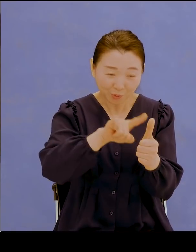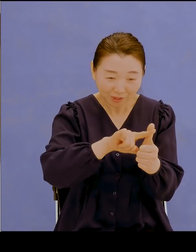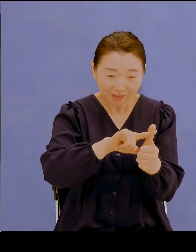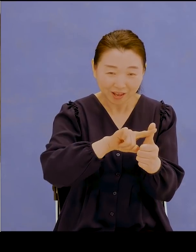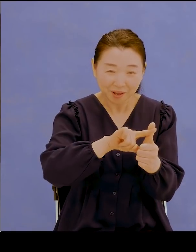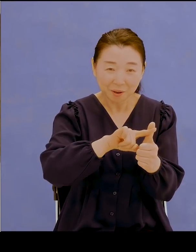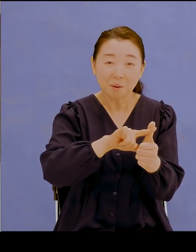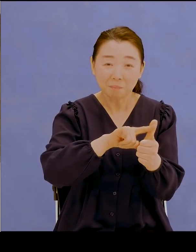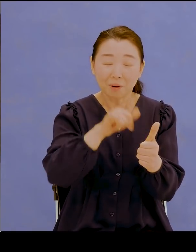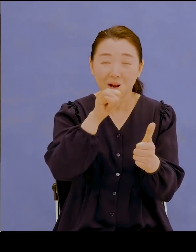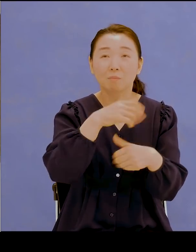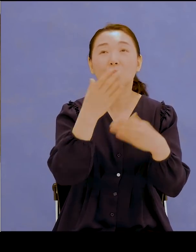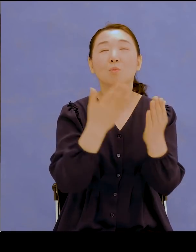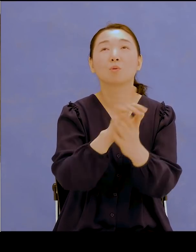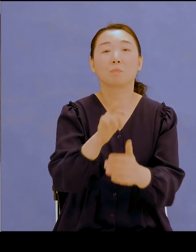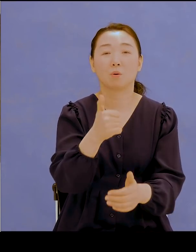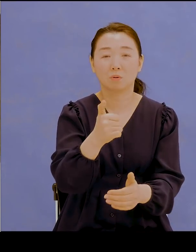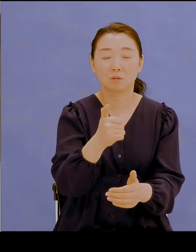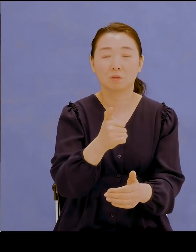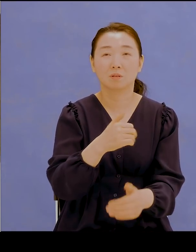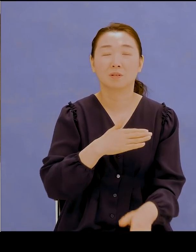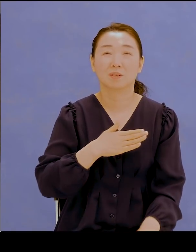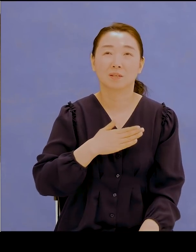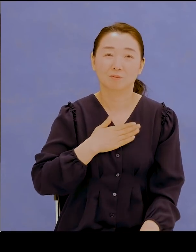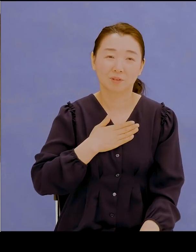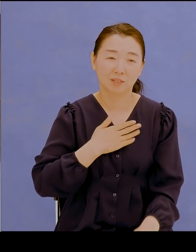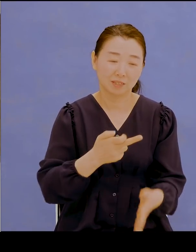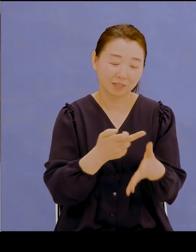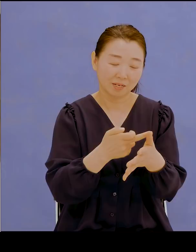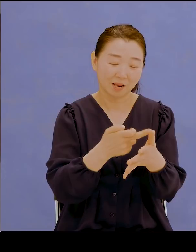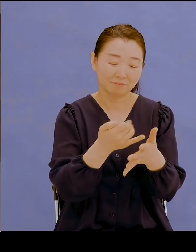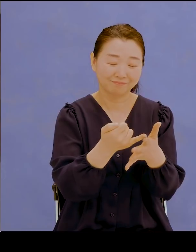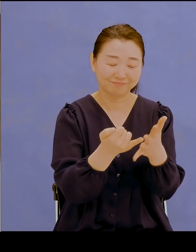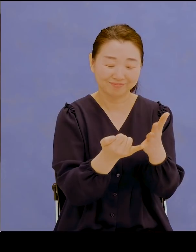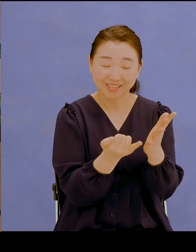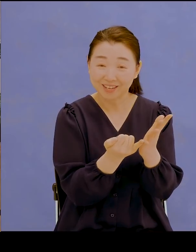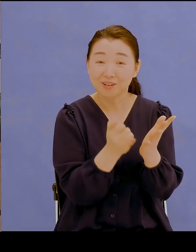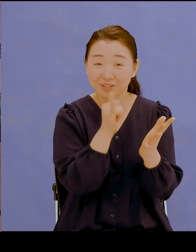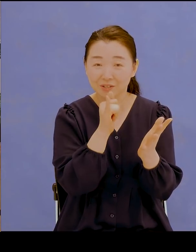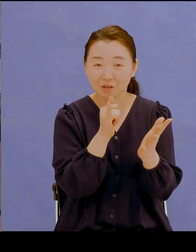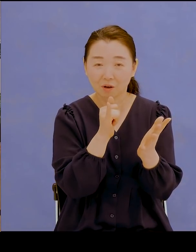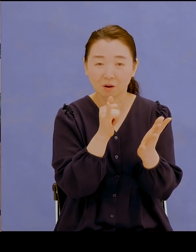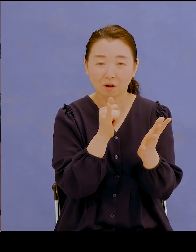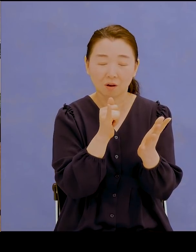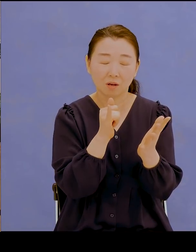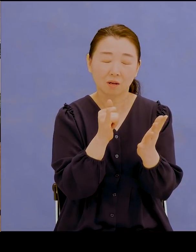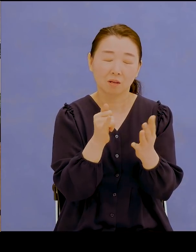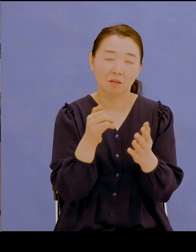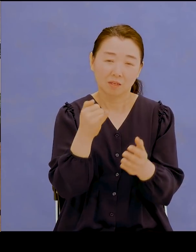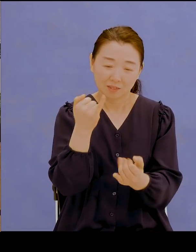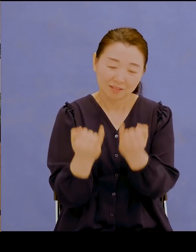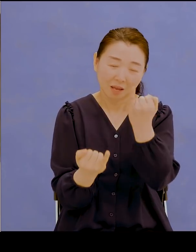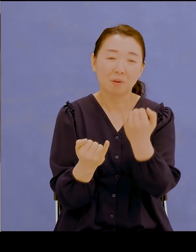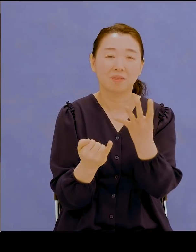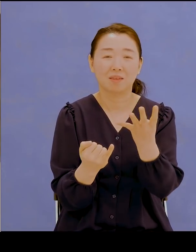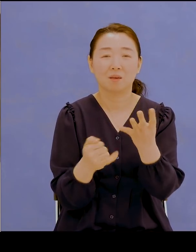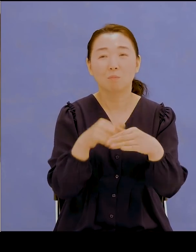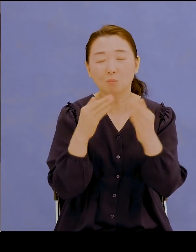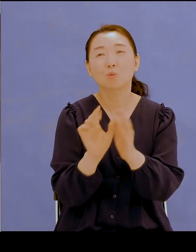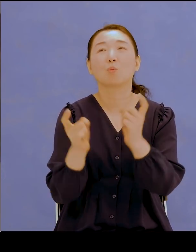이제 은혜를 받고 저희 1남 4녀인데 네 자매를 하나님이 동시에 다 은혜를 주셨어요. 동시에. 어머나. 너무나 신기하잖아요.